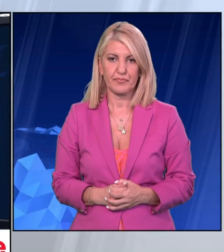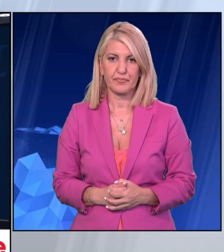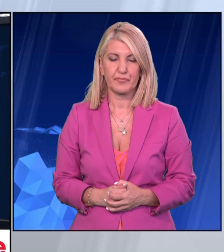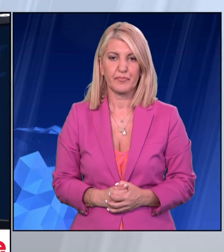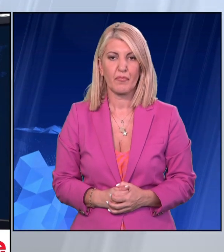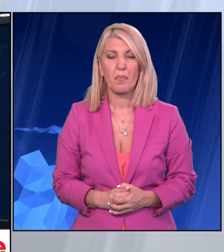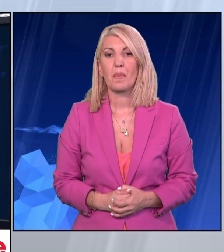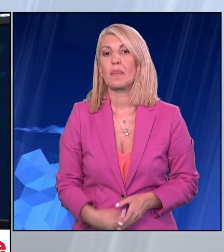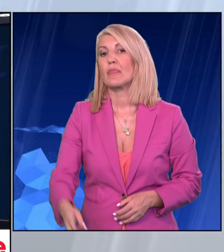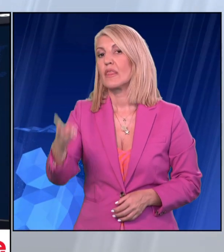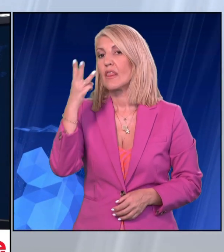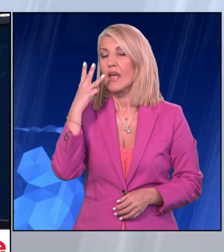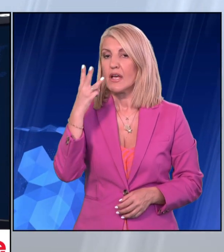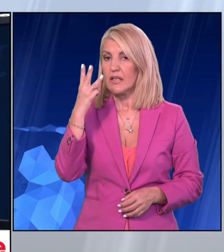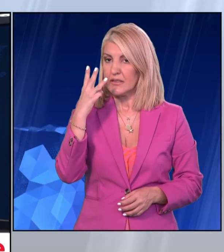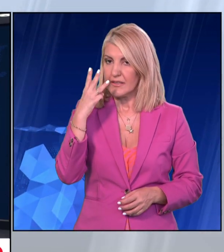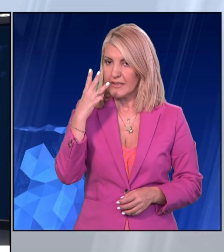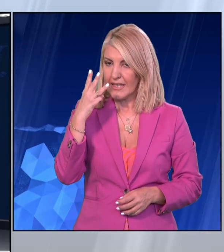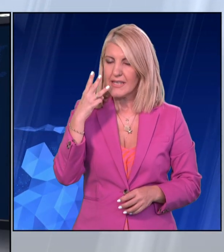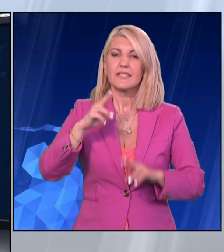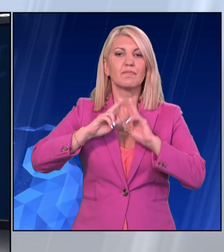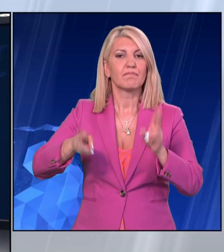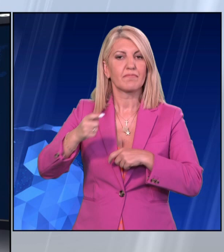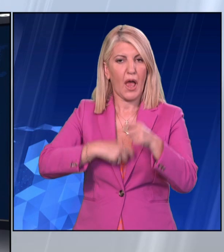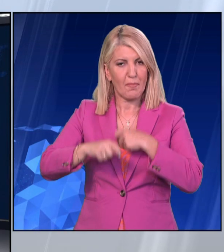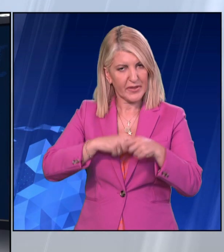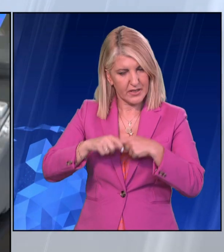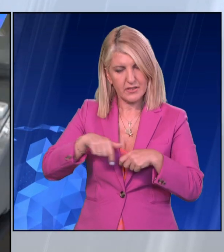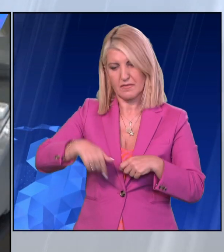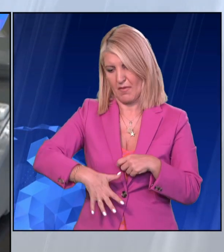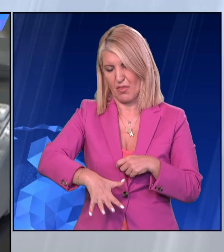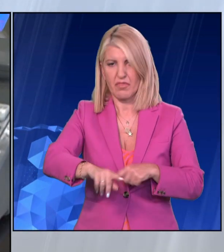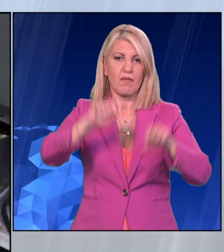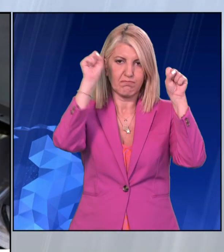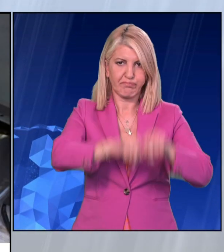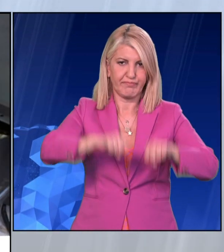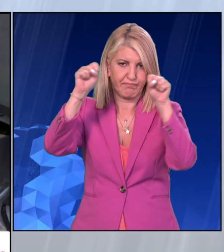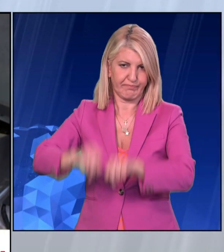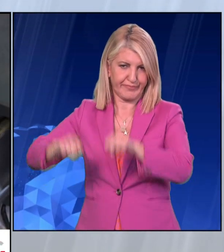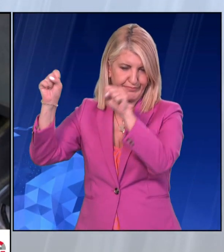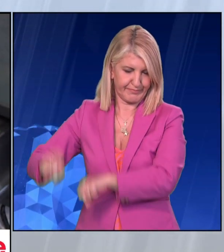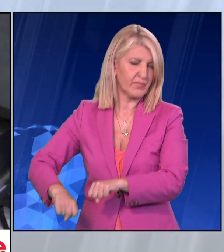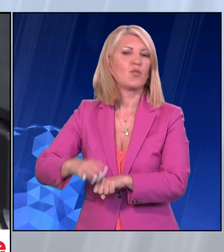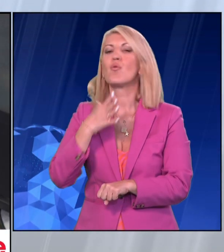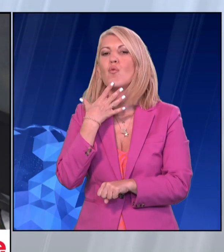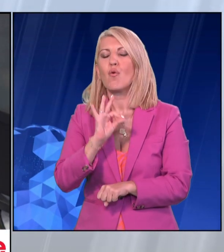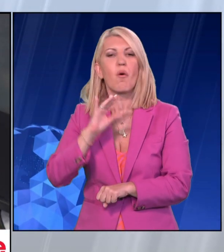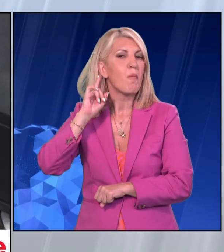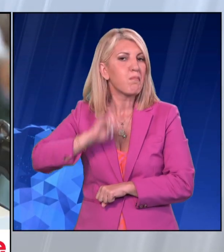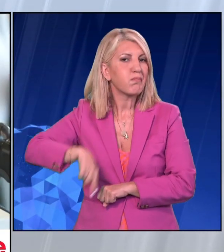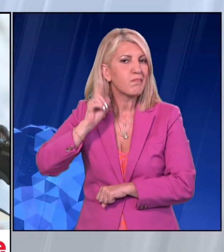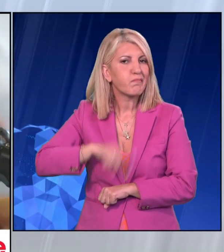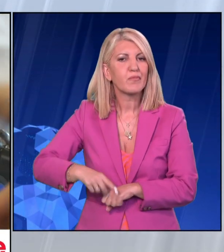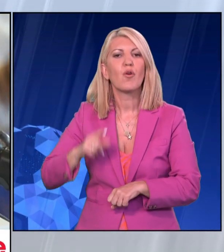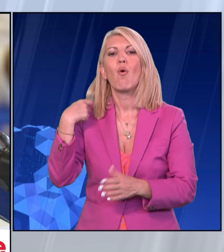Τρεις ακόμα γνωστές επιχειρήσεις βρίσκονται με λουκέτο στην πόρτα τους και το αυτοκόλλητο κλειστό λόγω φορολογικών παραβάσεων